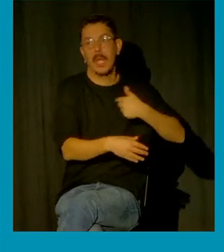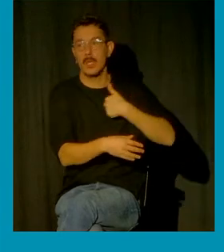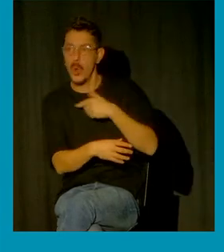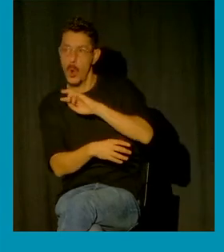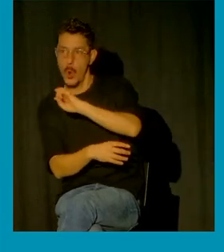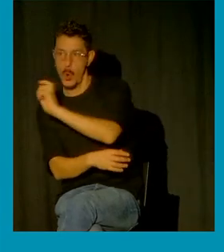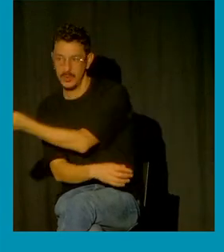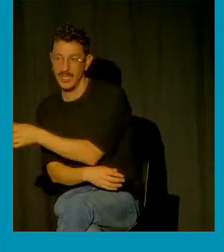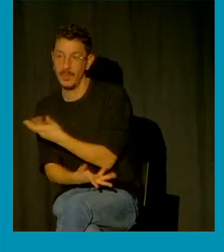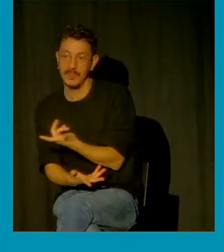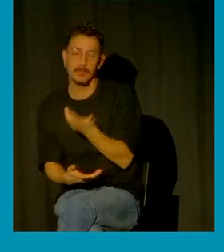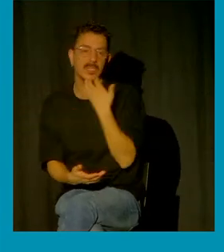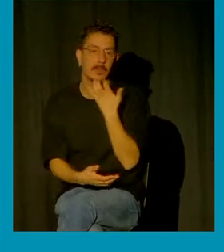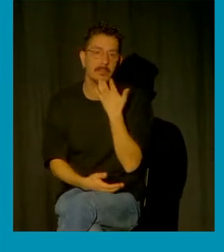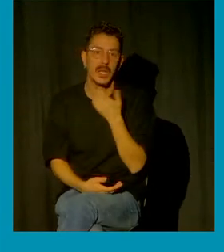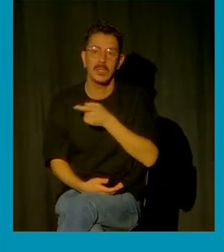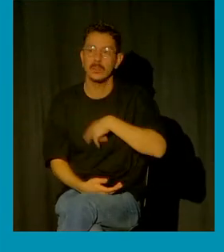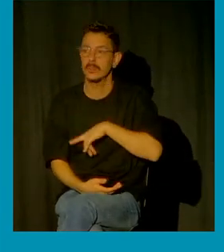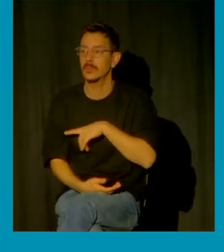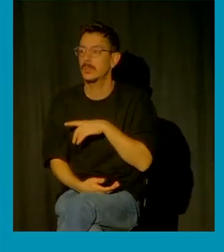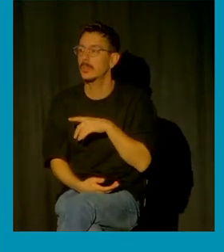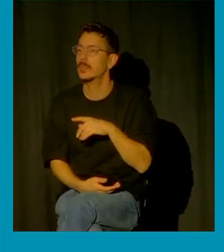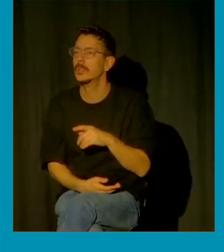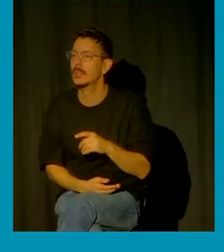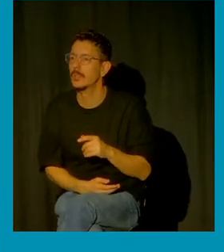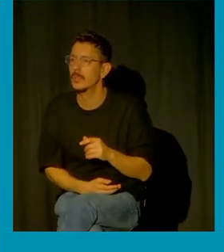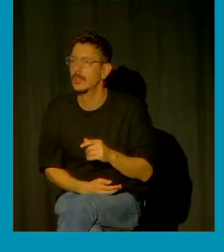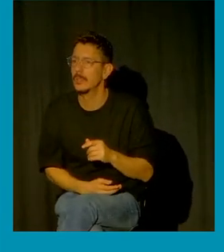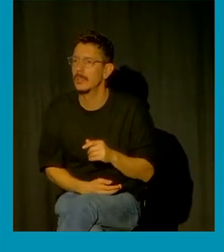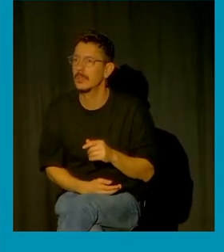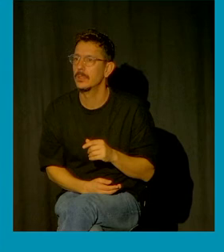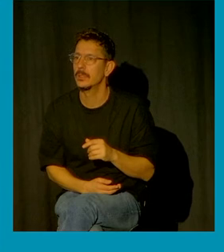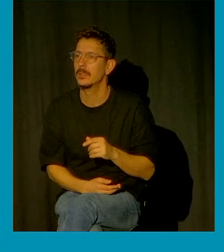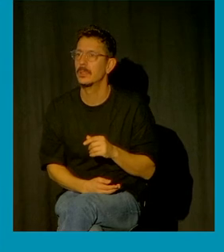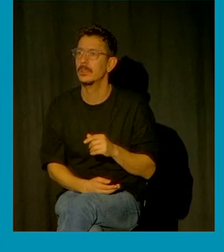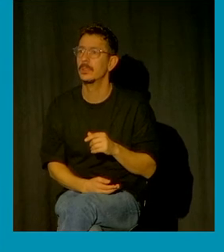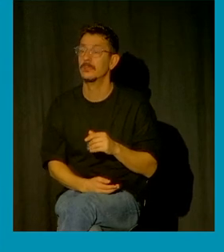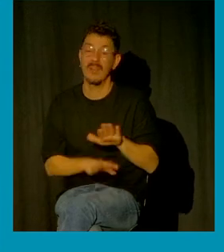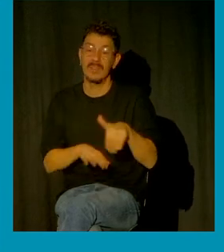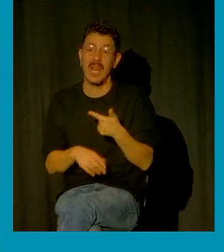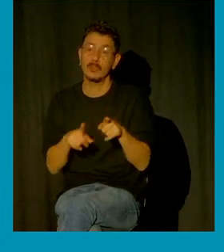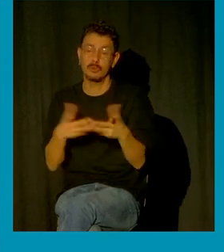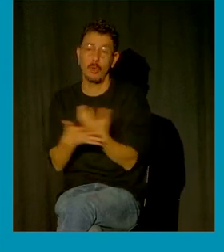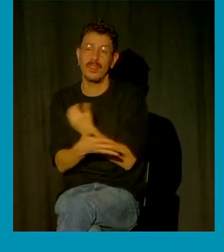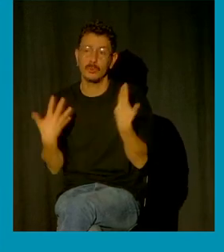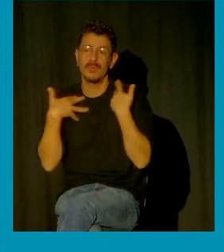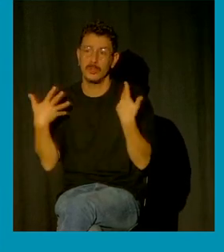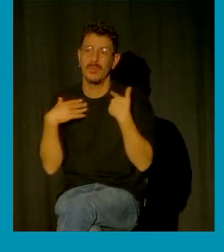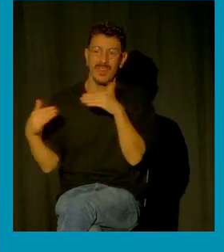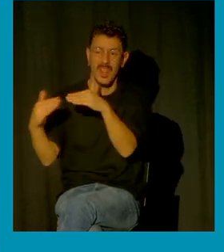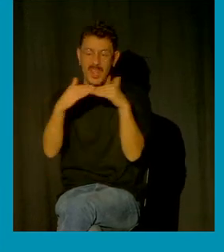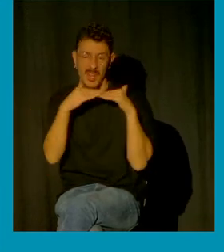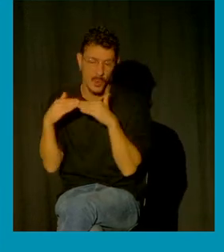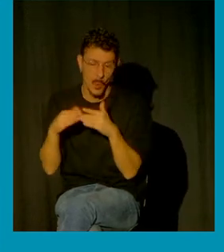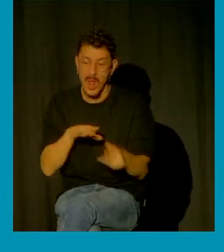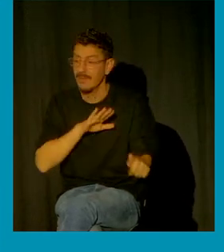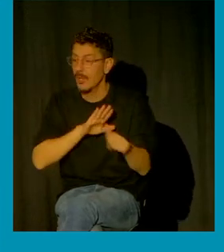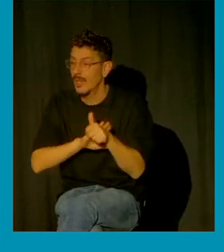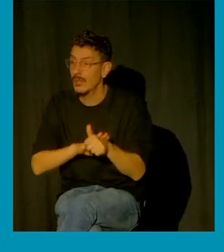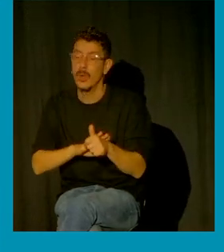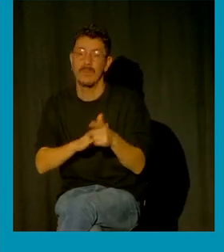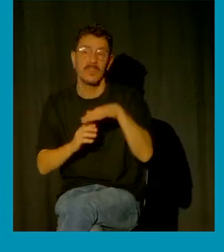ni de ser menys esfejades i violades que la resta que és el que passa quan un està dintre d'una